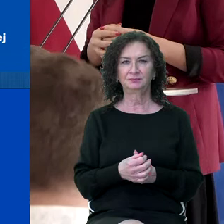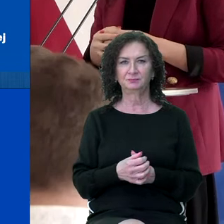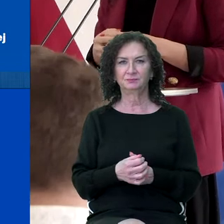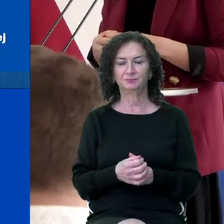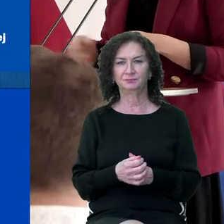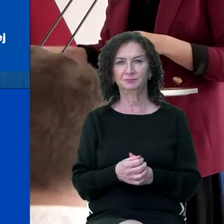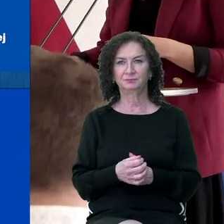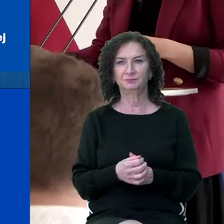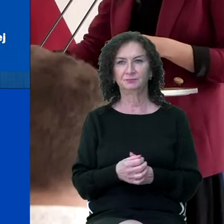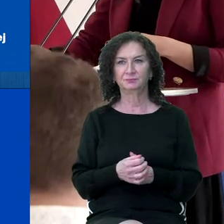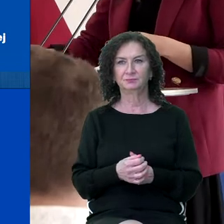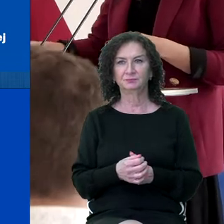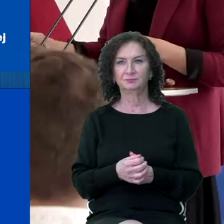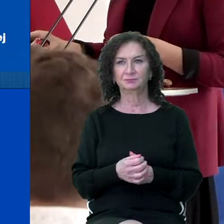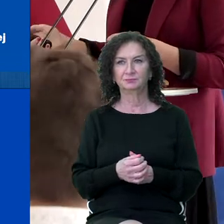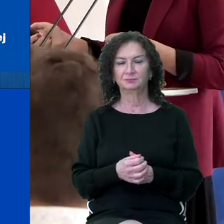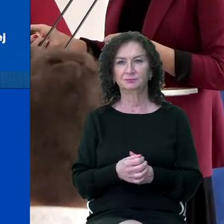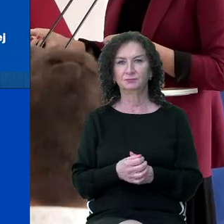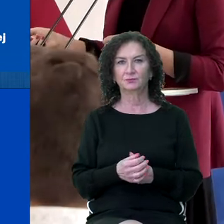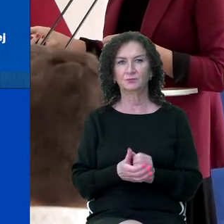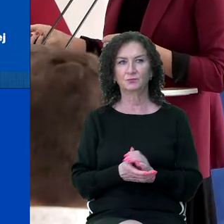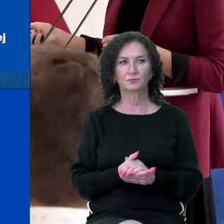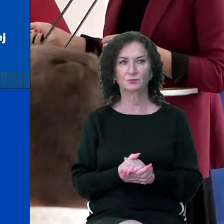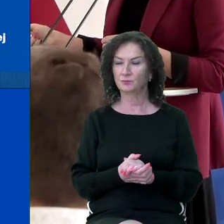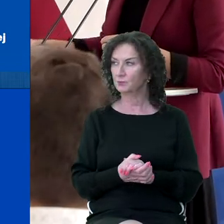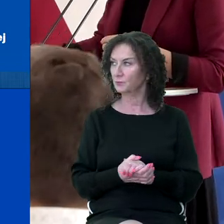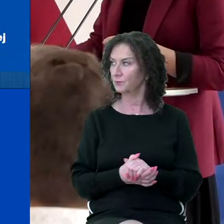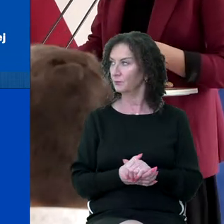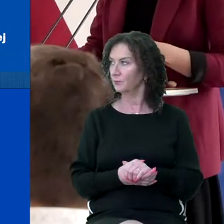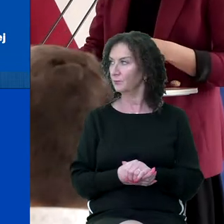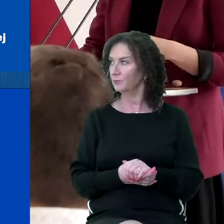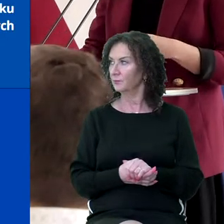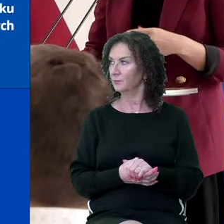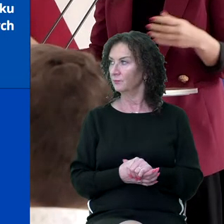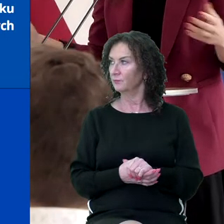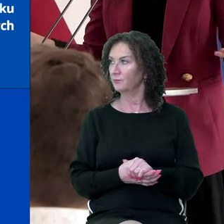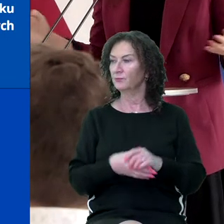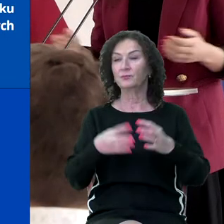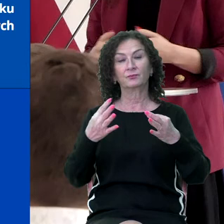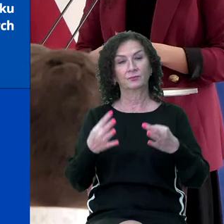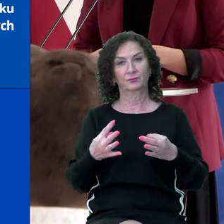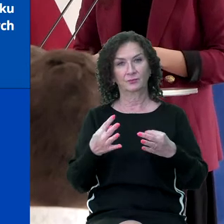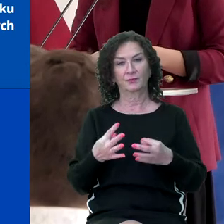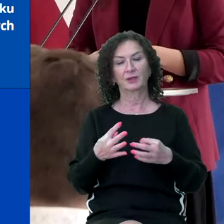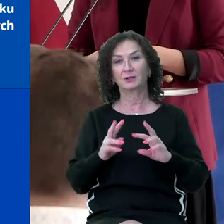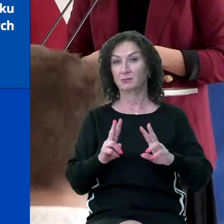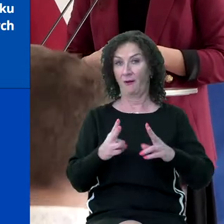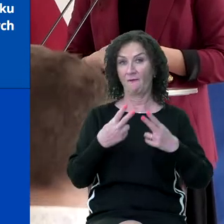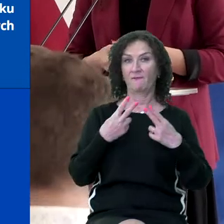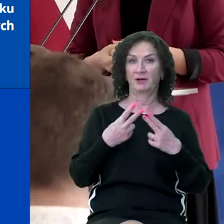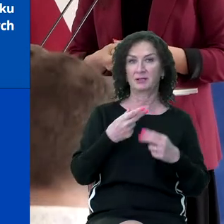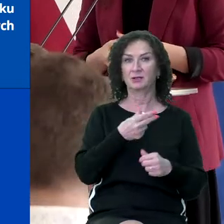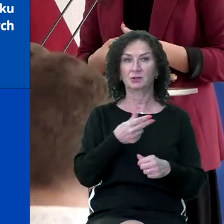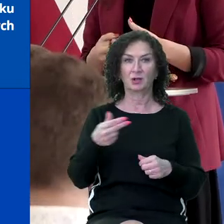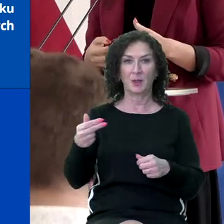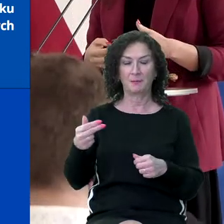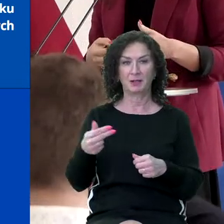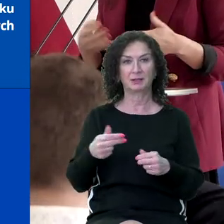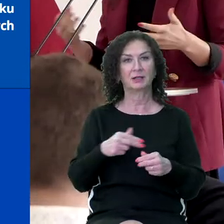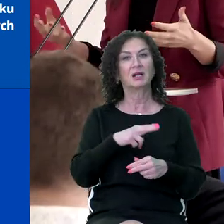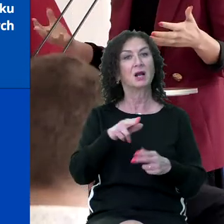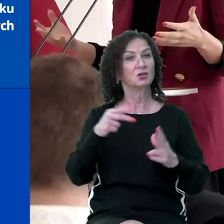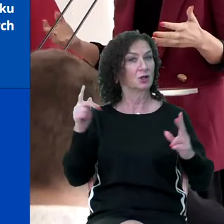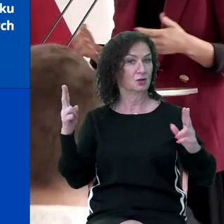pojęciowym. Tutaj tak. No i teraz właśnie tu już wracając do tej tematyki naszego